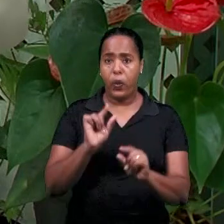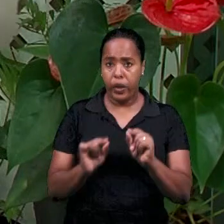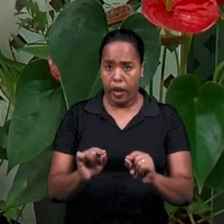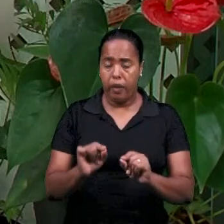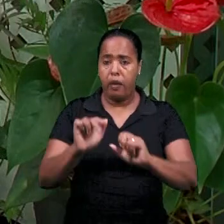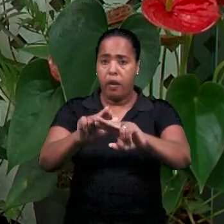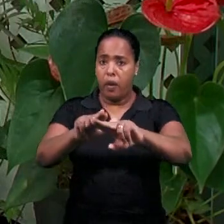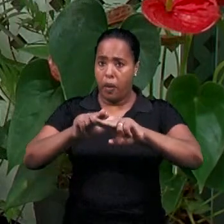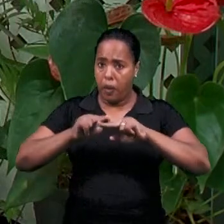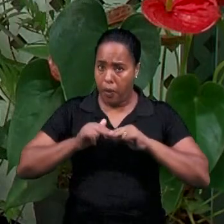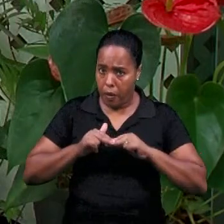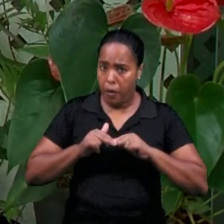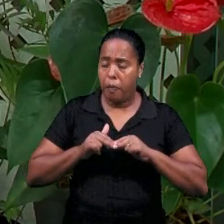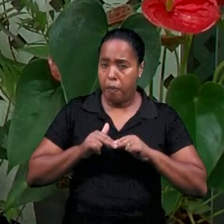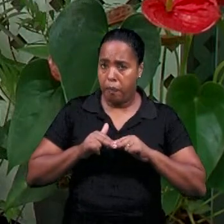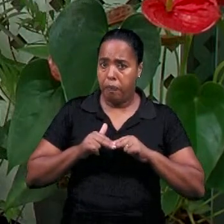dû